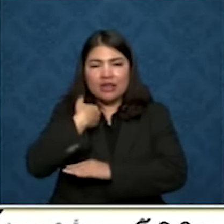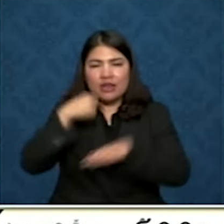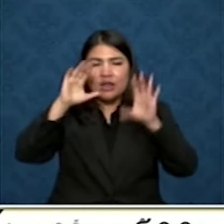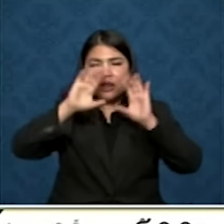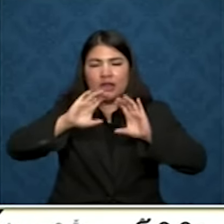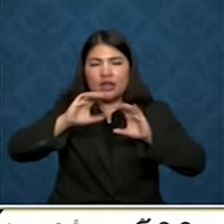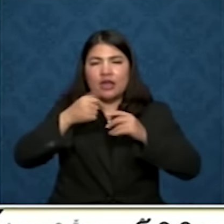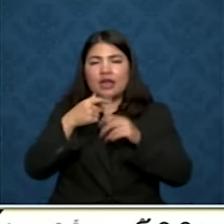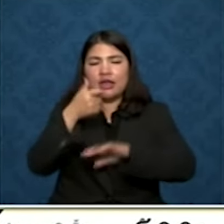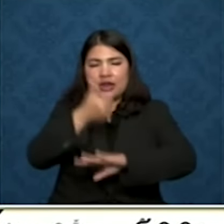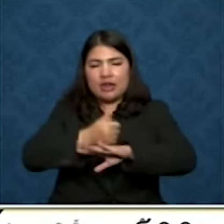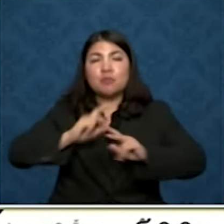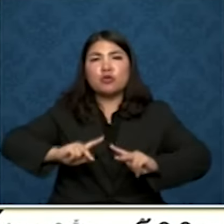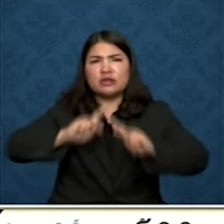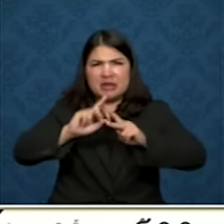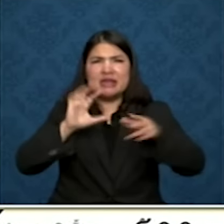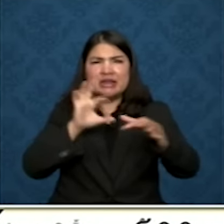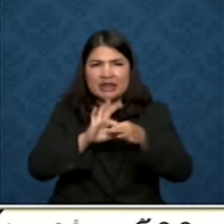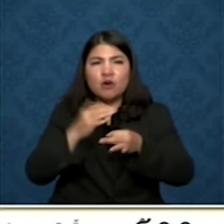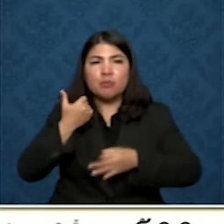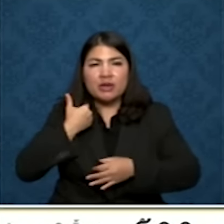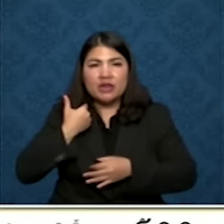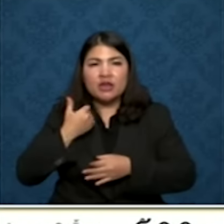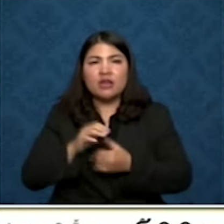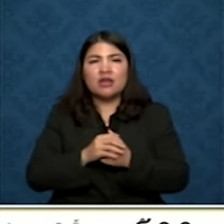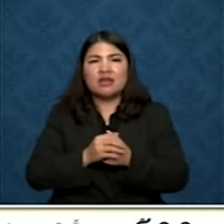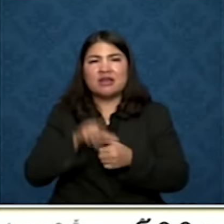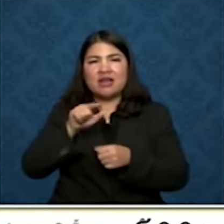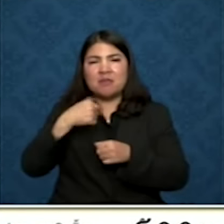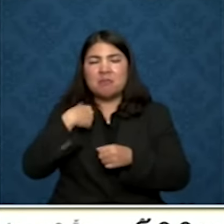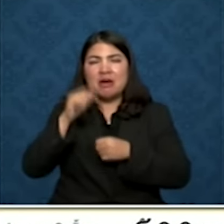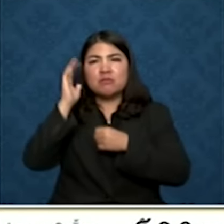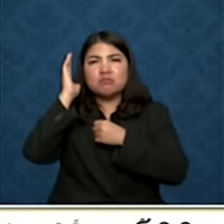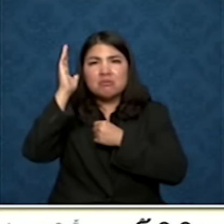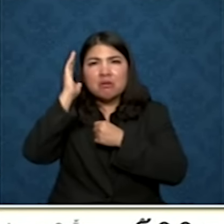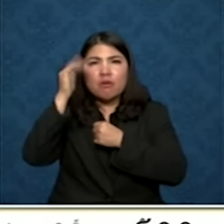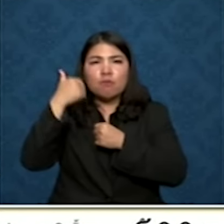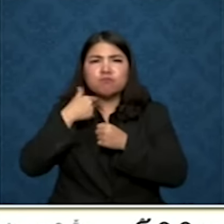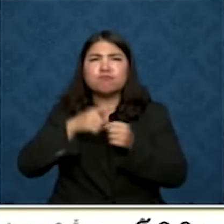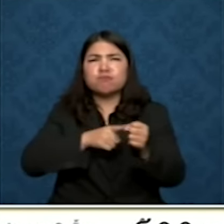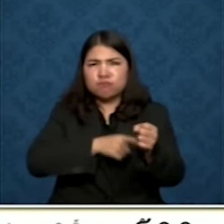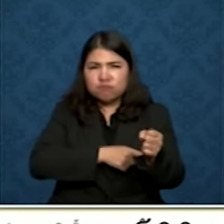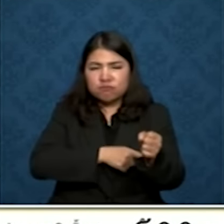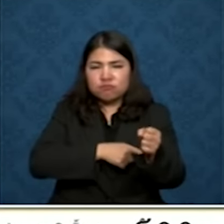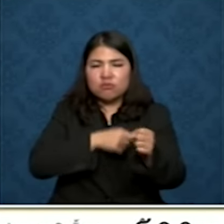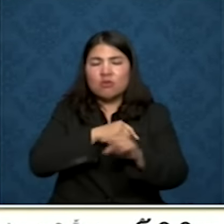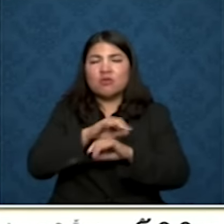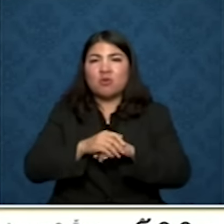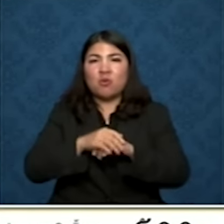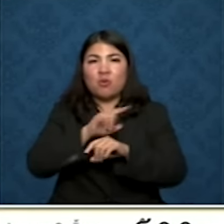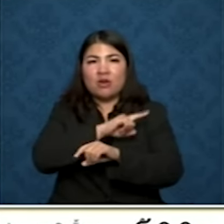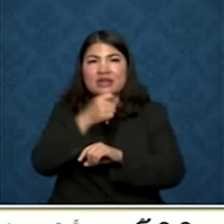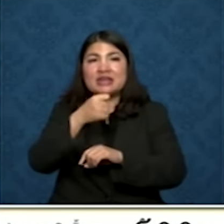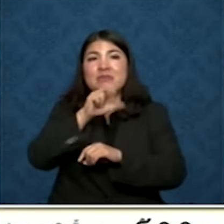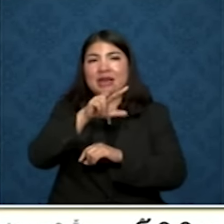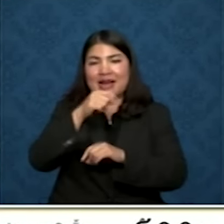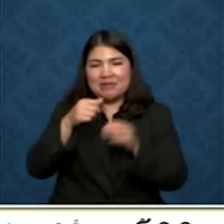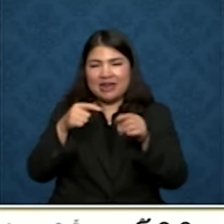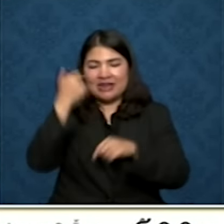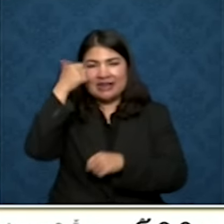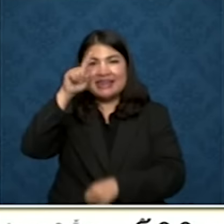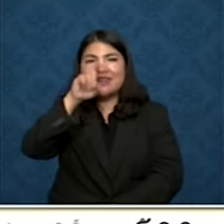120วันเดี๋ยวผมจะว่าต่อไปแต่ท่านมาแถลงดียไปวันที่ 11มกราคมแต่ 13กุมภาพันธ์ยังไม่ครบ180วันท่าน